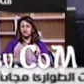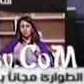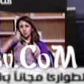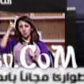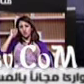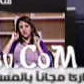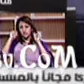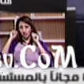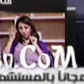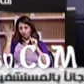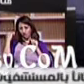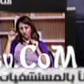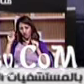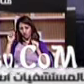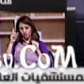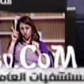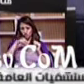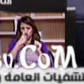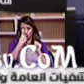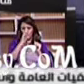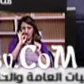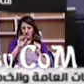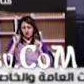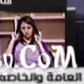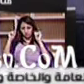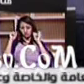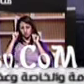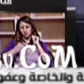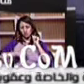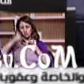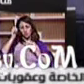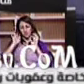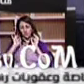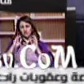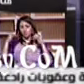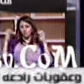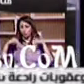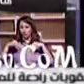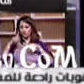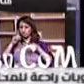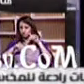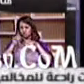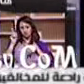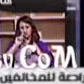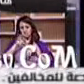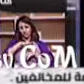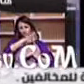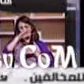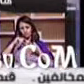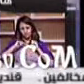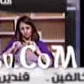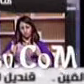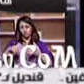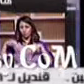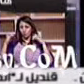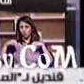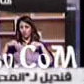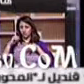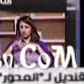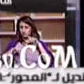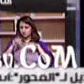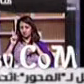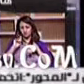مش مختلفين عنها 306 دعوه في الم تماما تماما وان انا باكد على ده مليون في الم انه نحن ليس